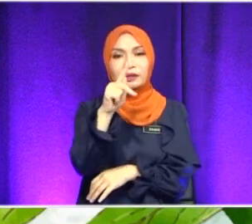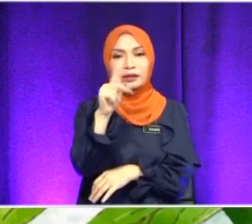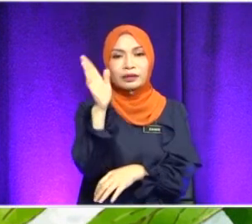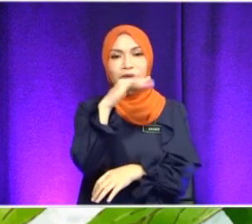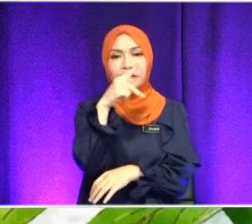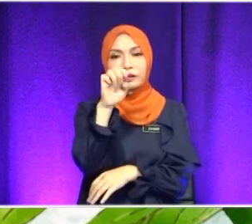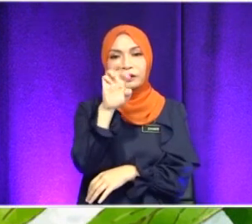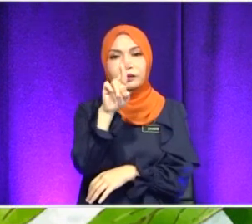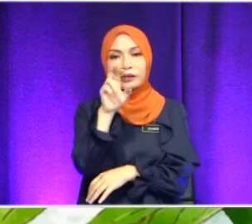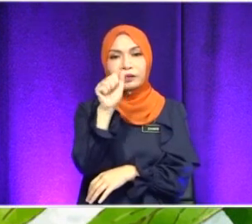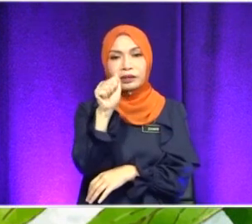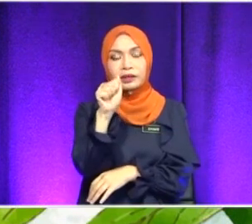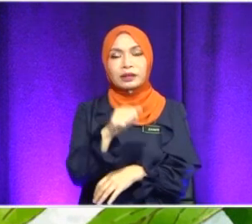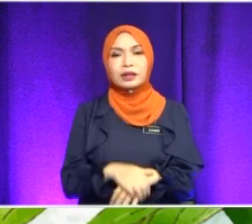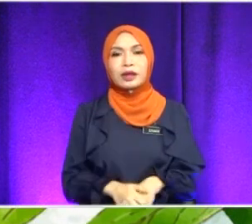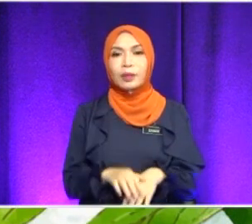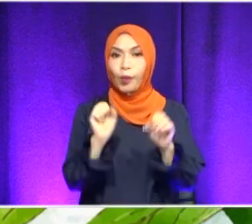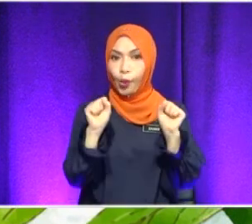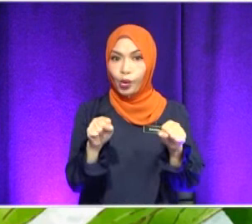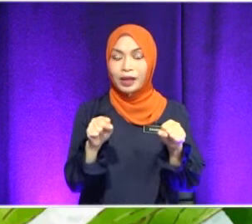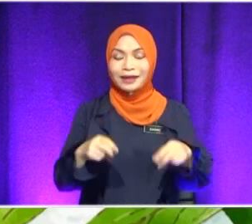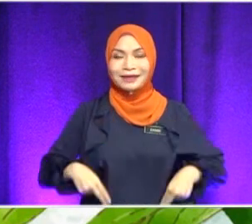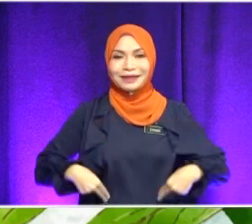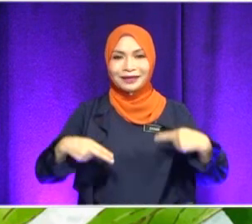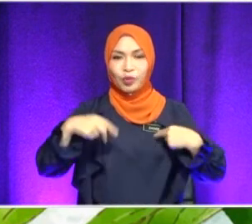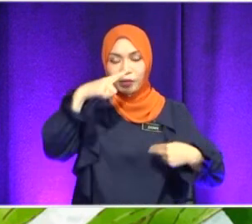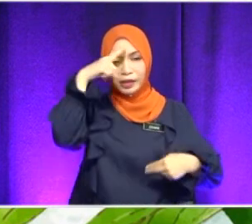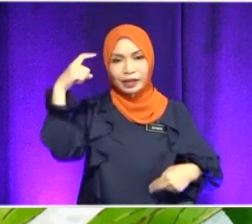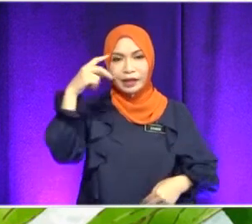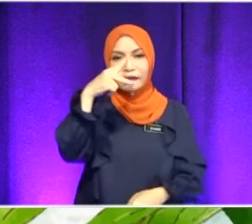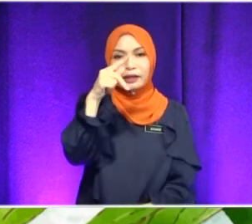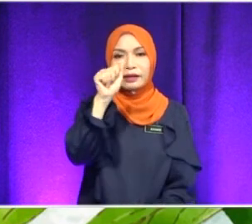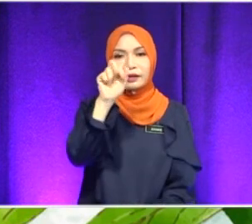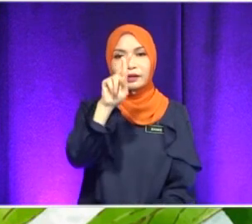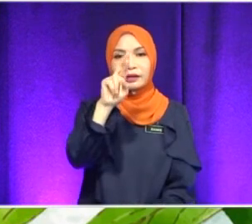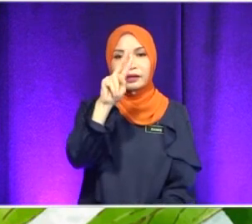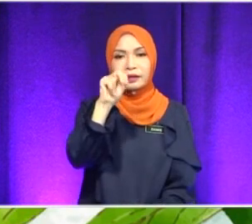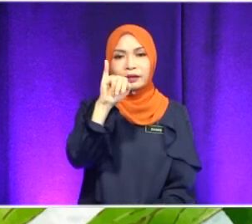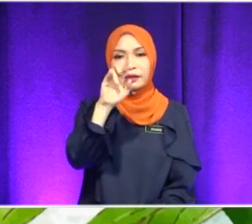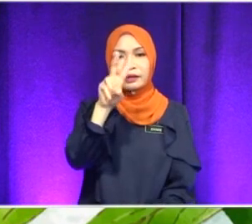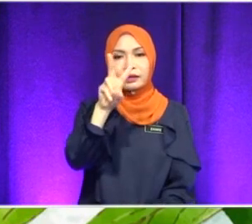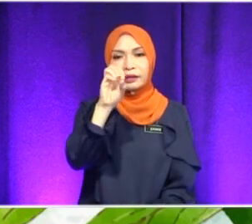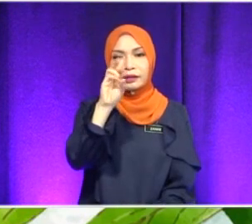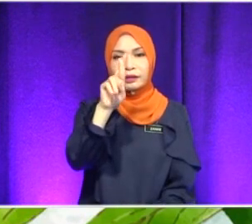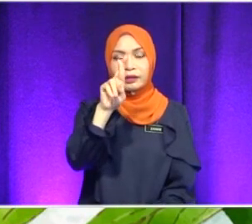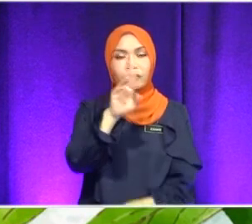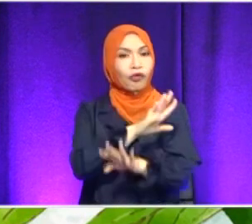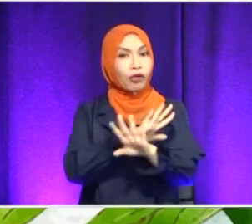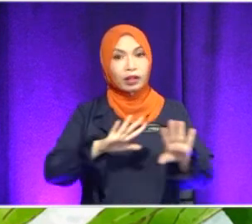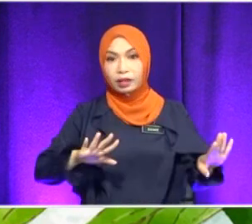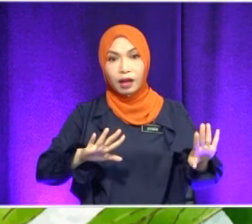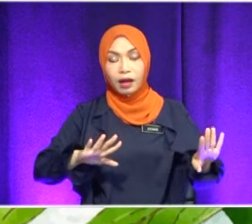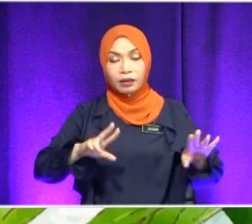merupakan tumbuhan jenis coniferae kita tahu yang pokok kami bone dia tidak Mergan ada tumbuhan lainnya sebagai perumah